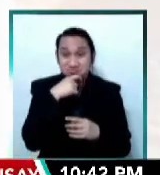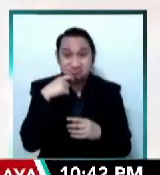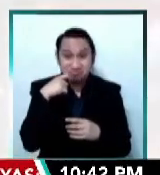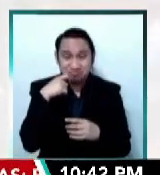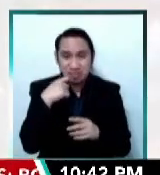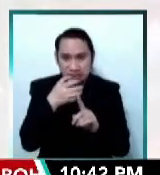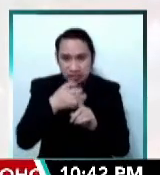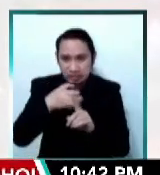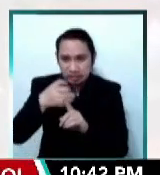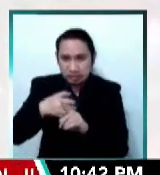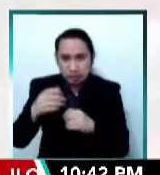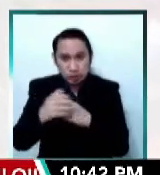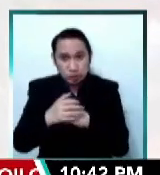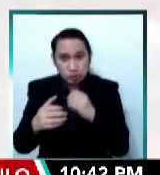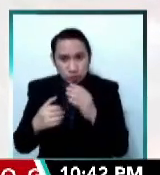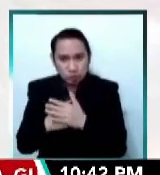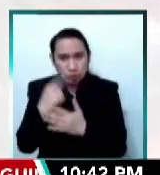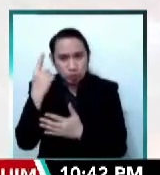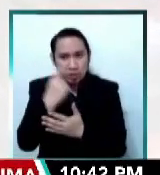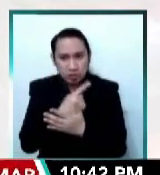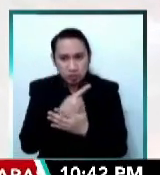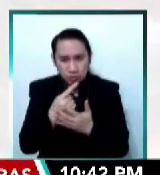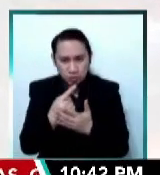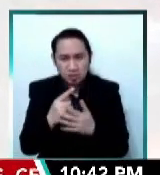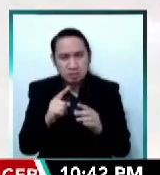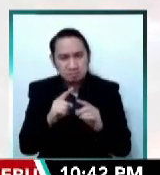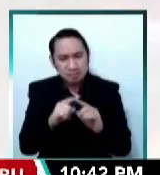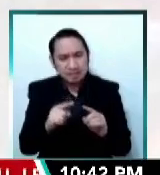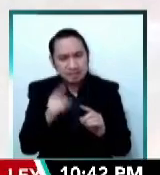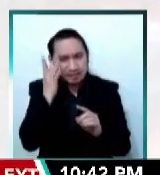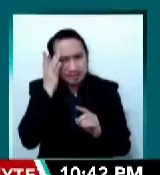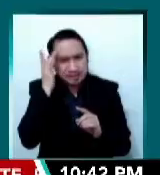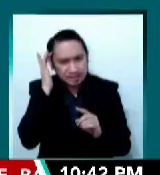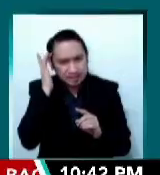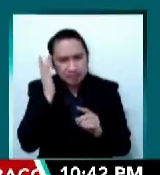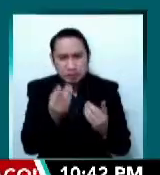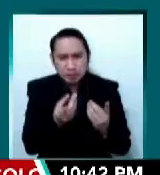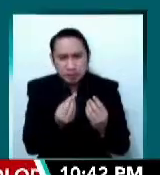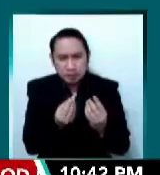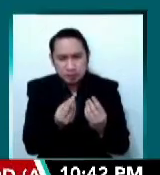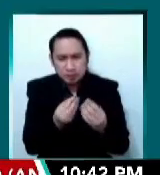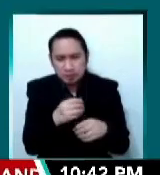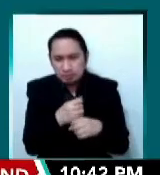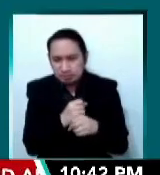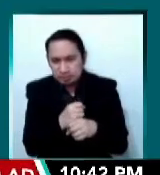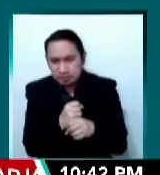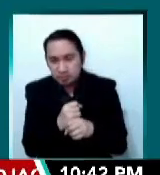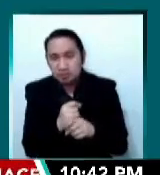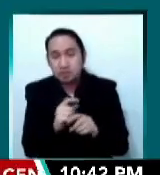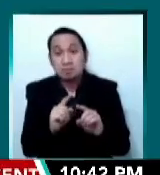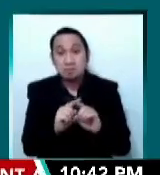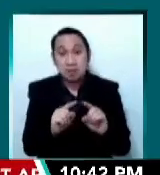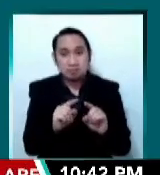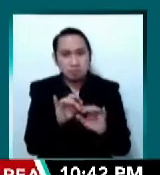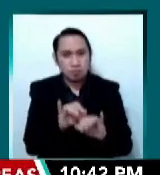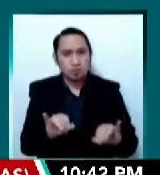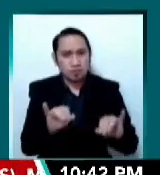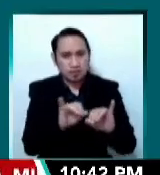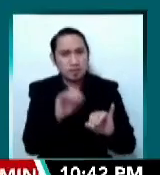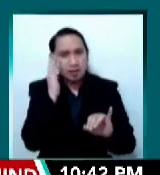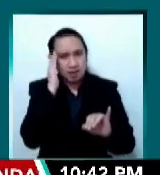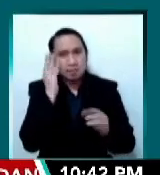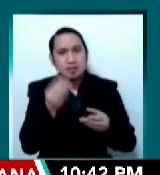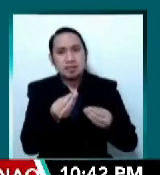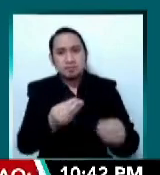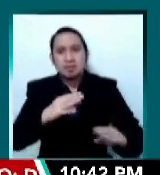sapatos. At kahit mabusisi ang paggawa dahil maselan ang ibang bulaklak. Basta raw satisfied ang mga suki niya sa kanyang mga obra.